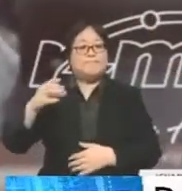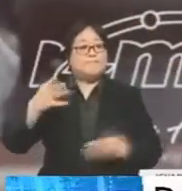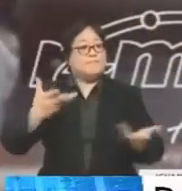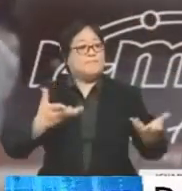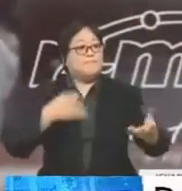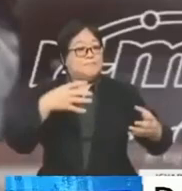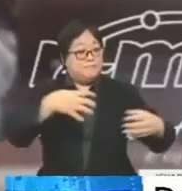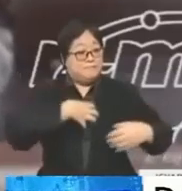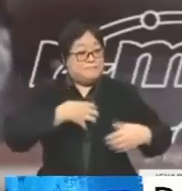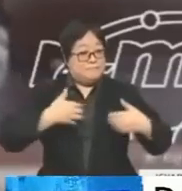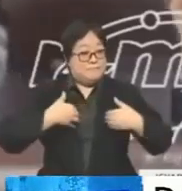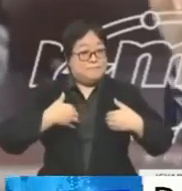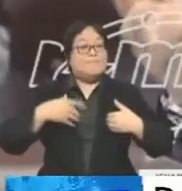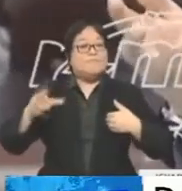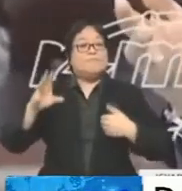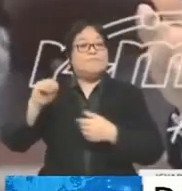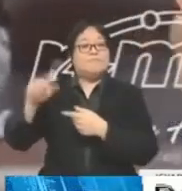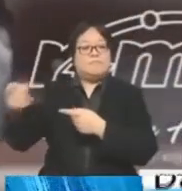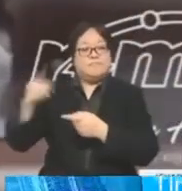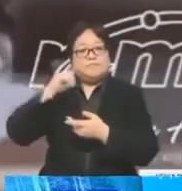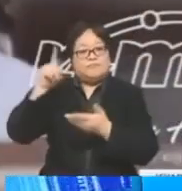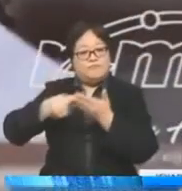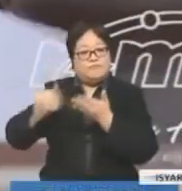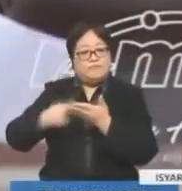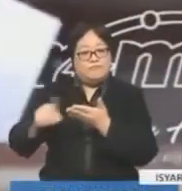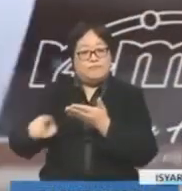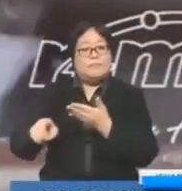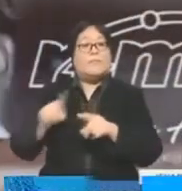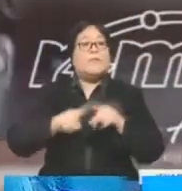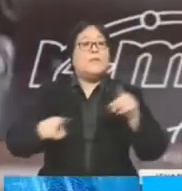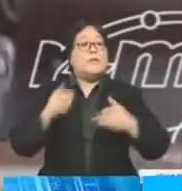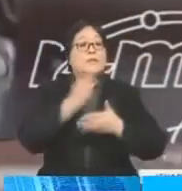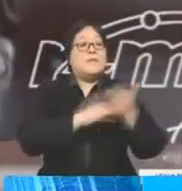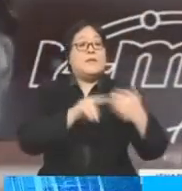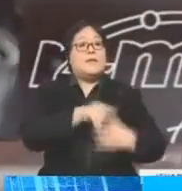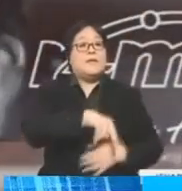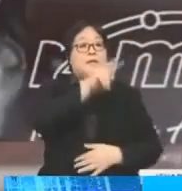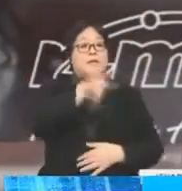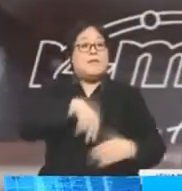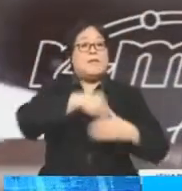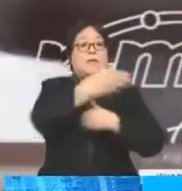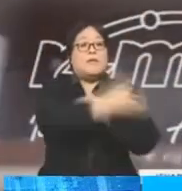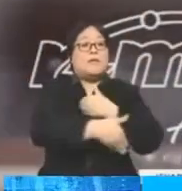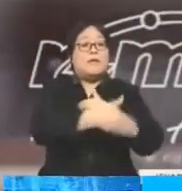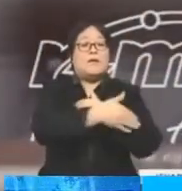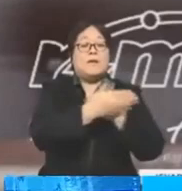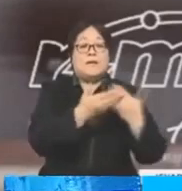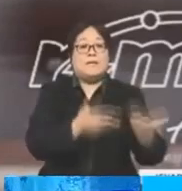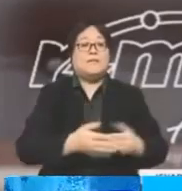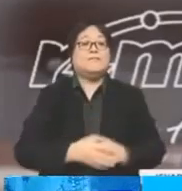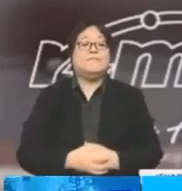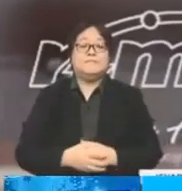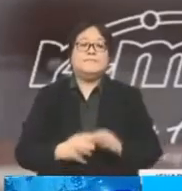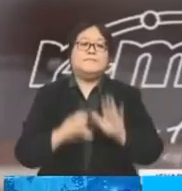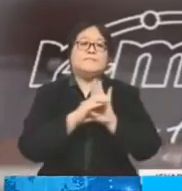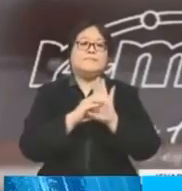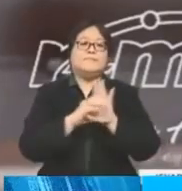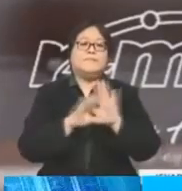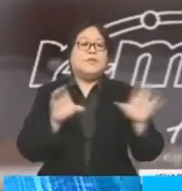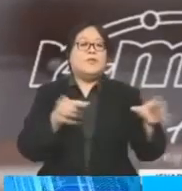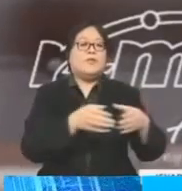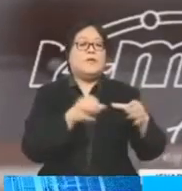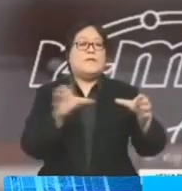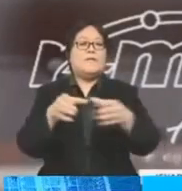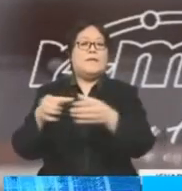keluarga aduan stonefish kita akan takbiran every tapi bagi pihak nefrit level harga Sony dia contohnya